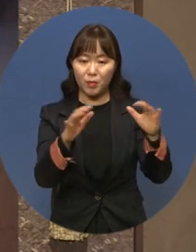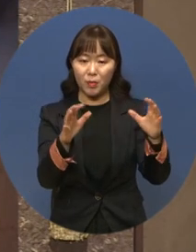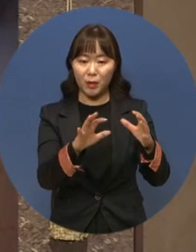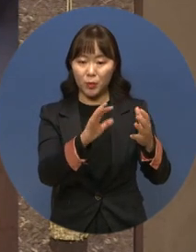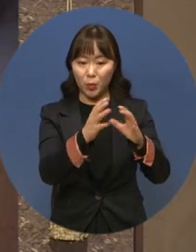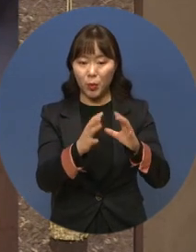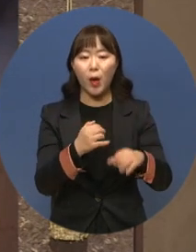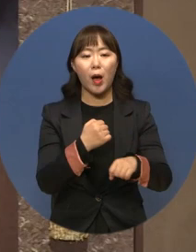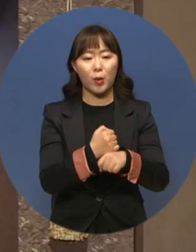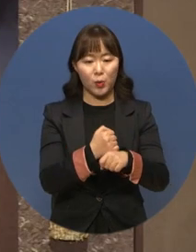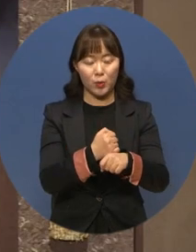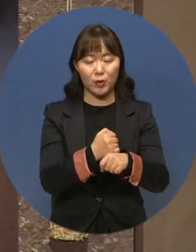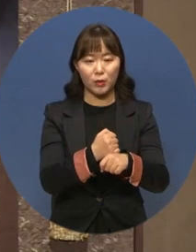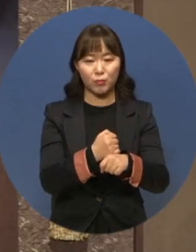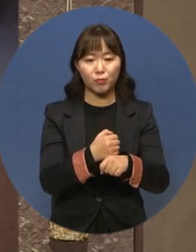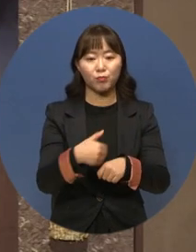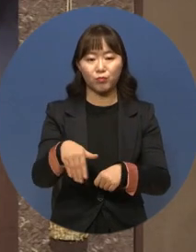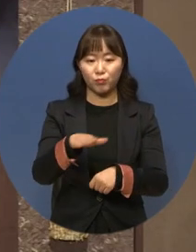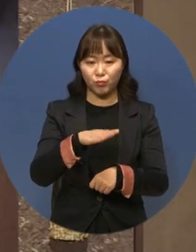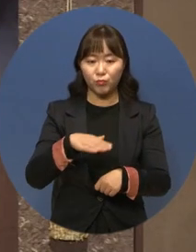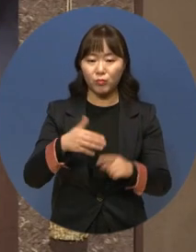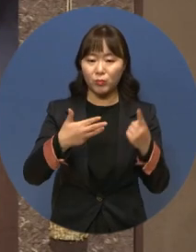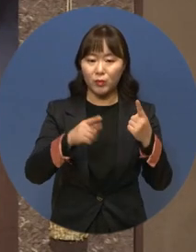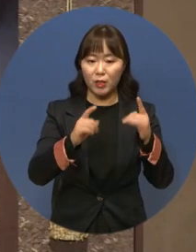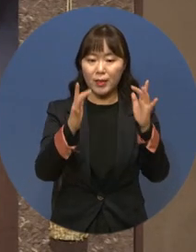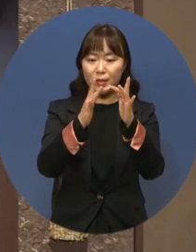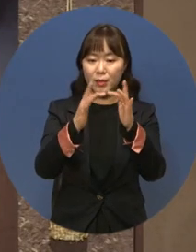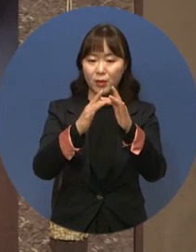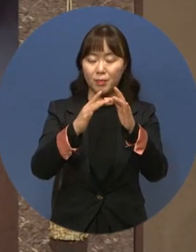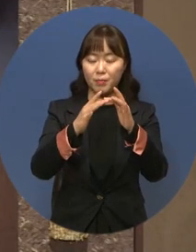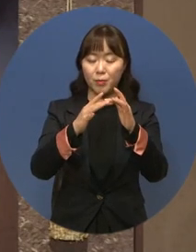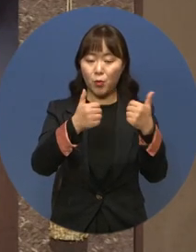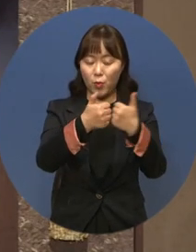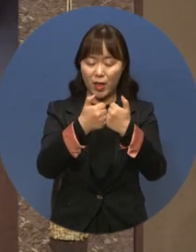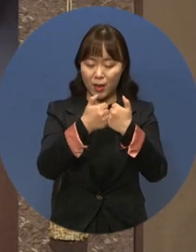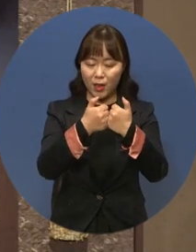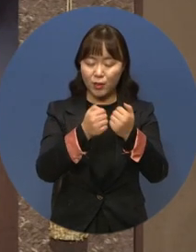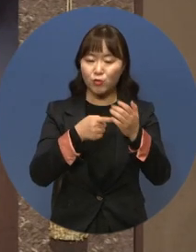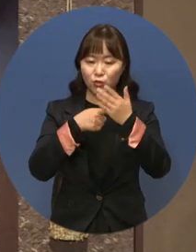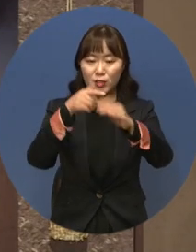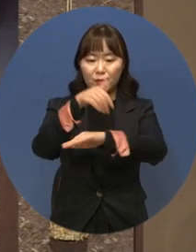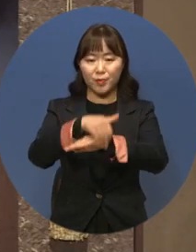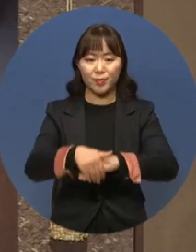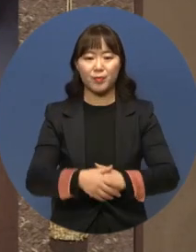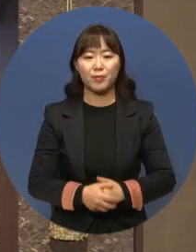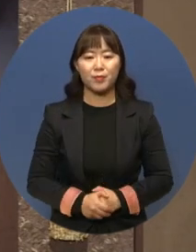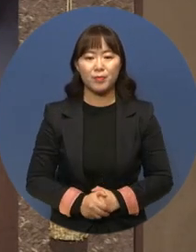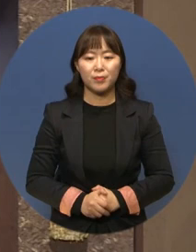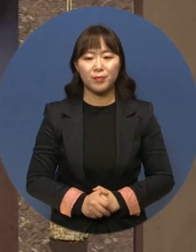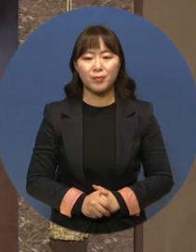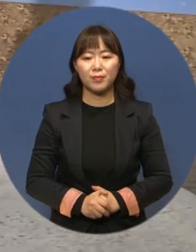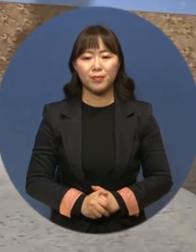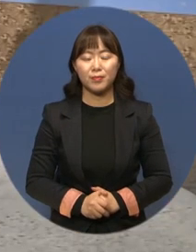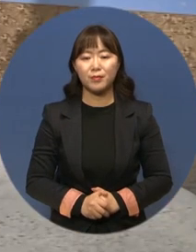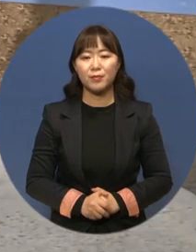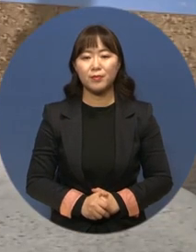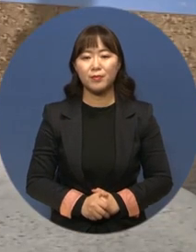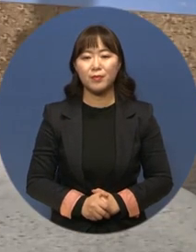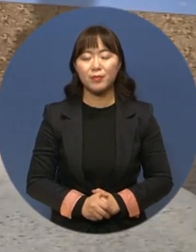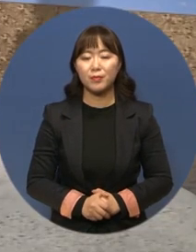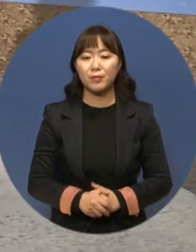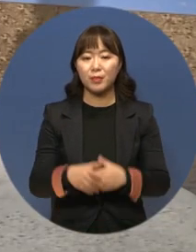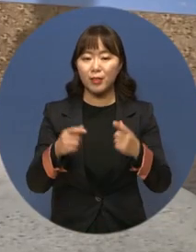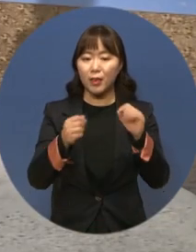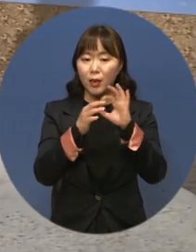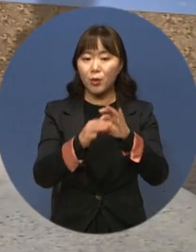좀 이제 토론도 하고요. 이제 금방 지금 저희가 이제 온라인 회의를 1차 온라인 회의를 진행할 것입니다. 예, 그러니까 계속해서